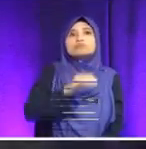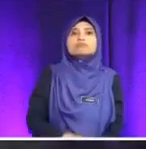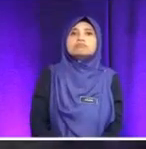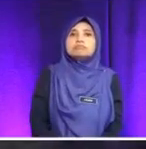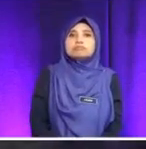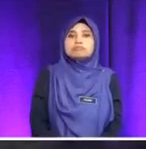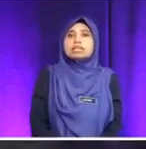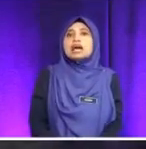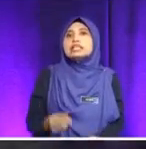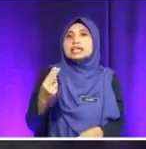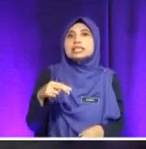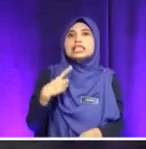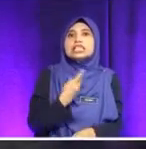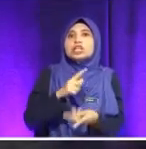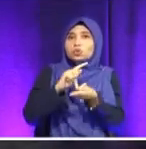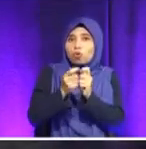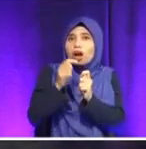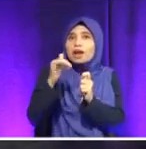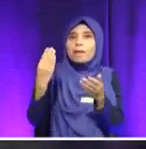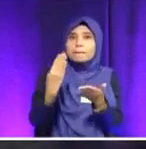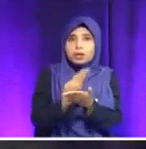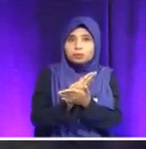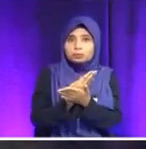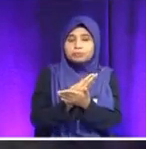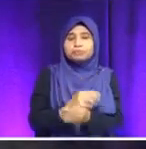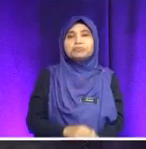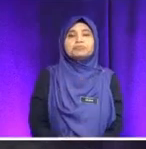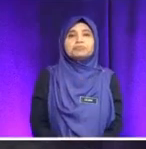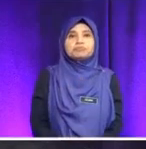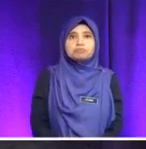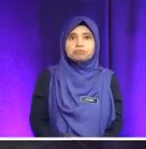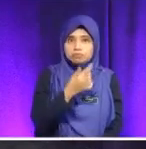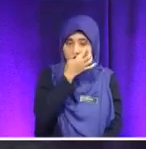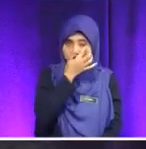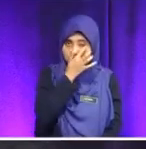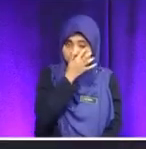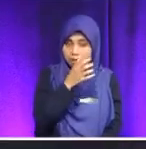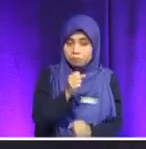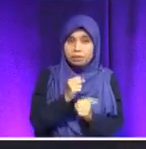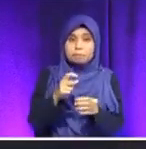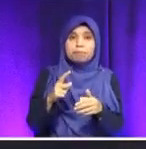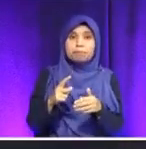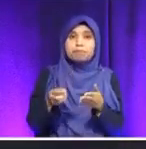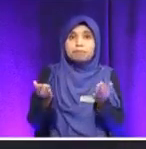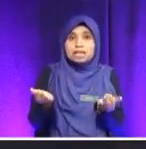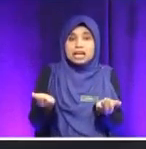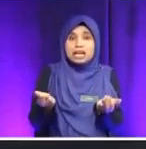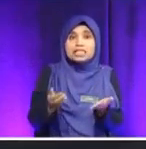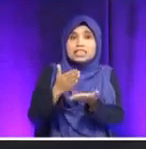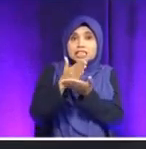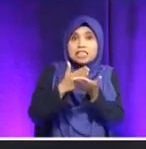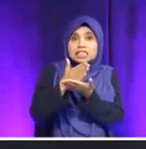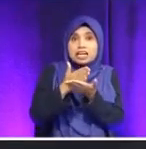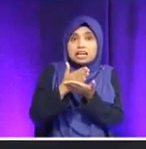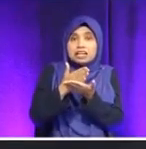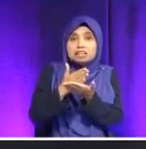nanti kita tukarlah. Selepas saya tukar ini, selepas baru. Kita tukar. Okey, baik. Okey, tak apa. Okey, yang pertama sekali ambil pinggan, letakkan di tengah-tengah.